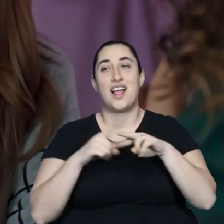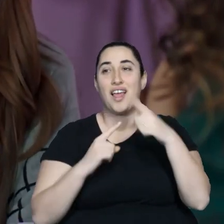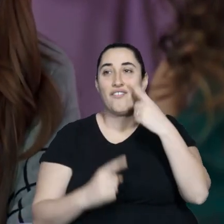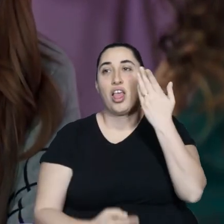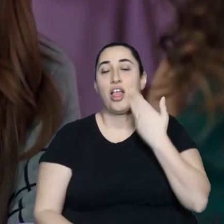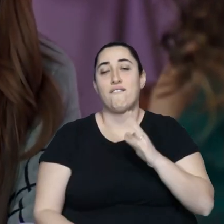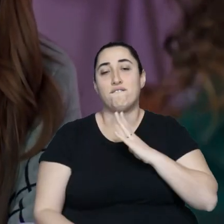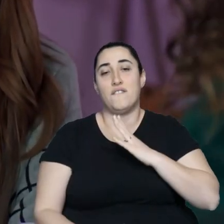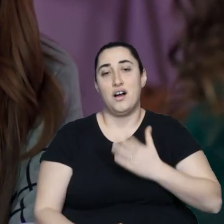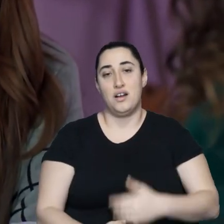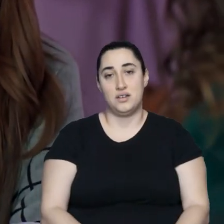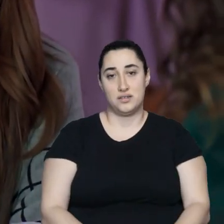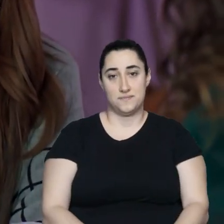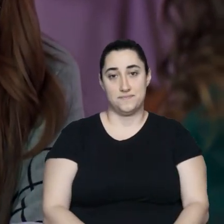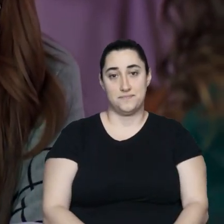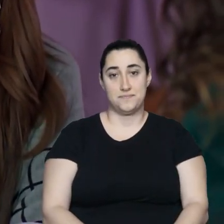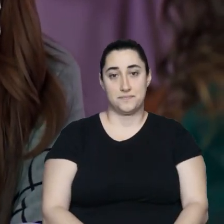Alev'e. Hatta...